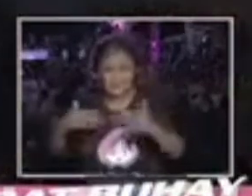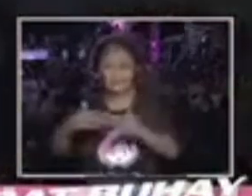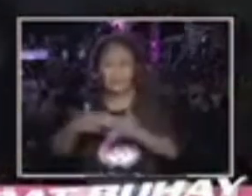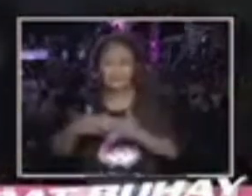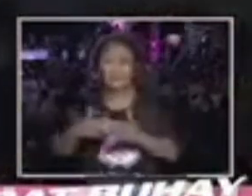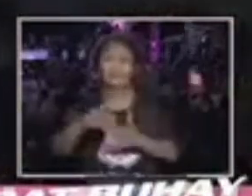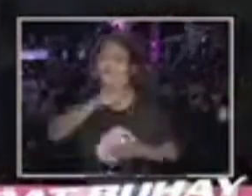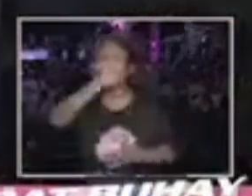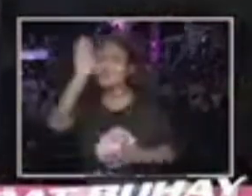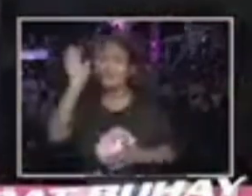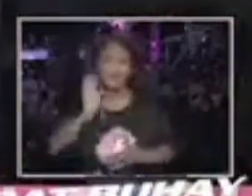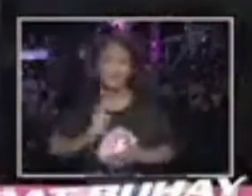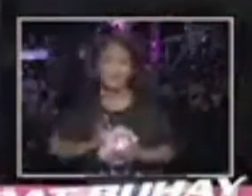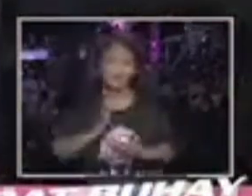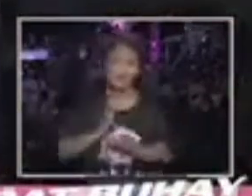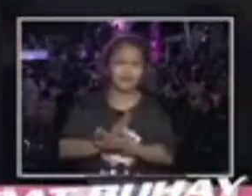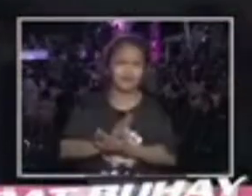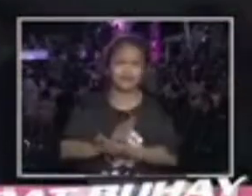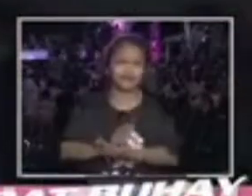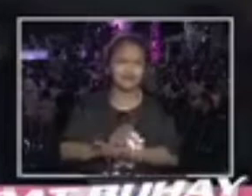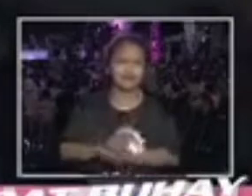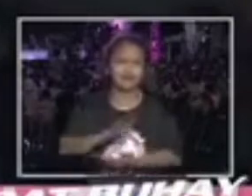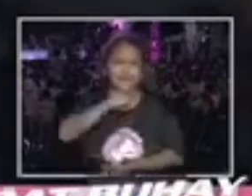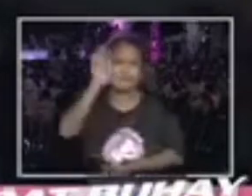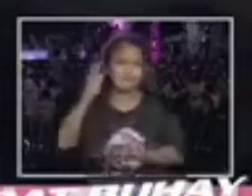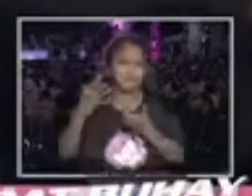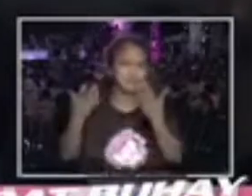nang hindi nagpapabilang.